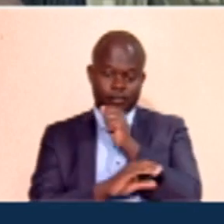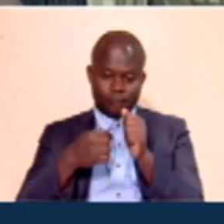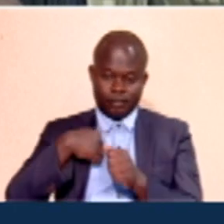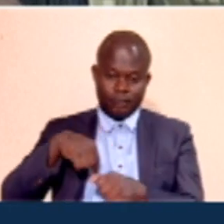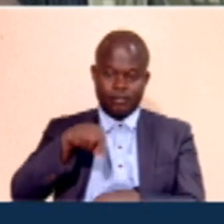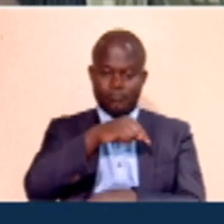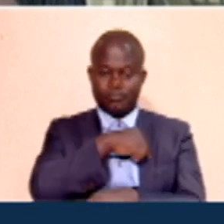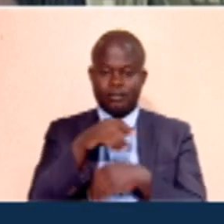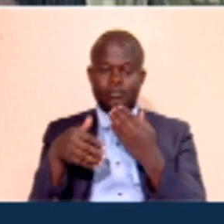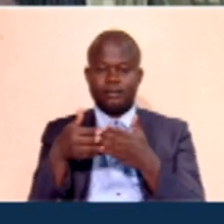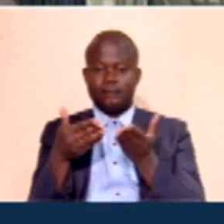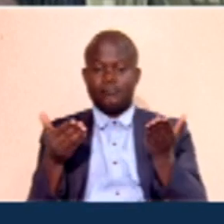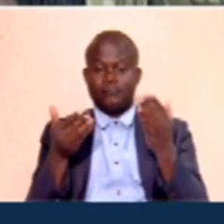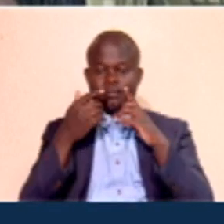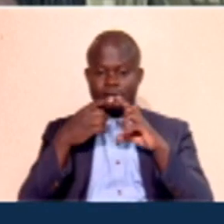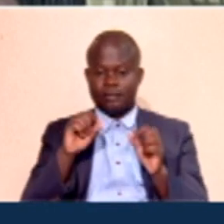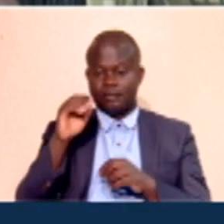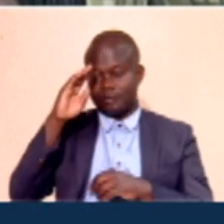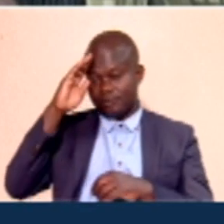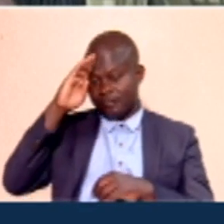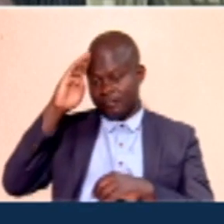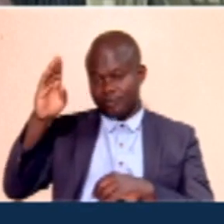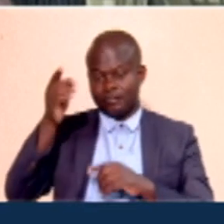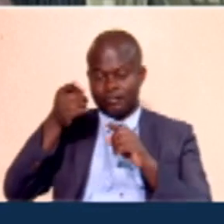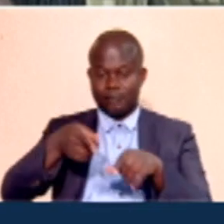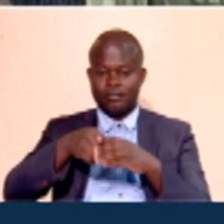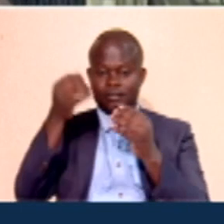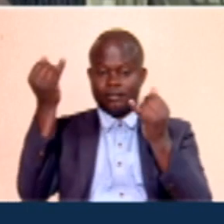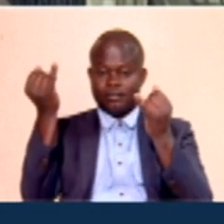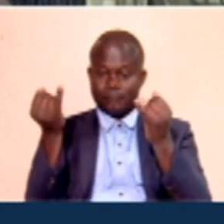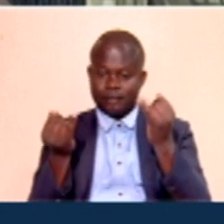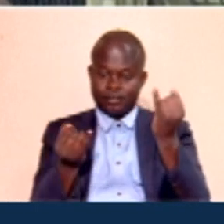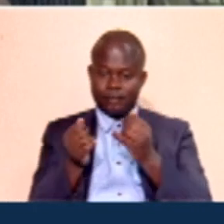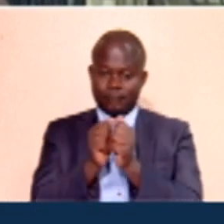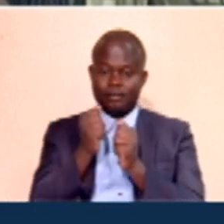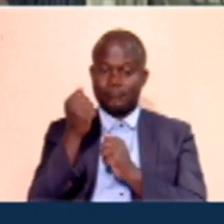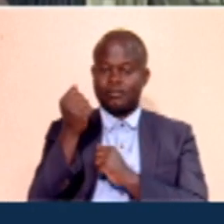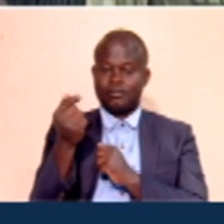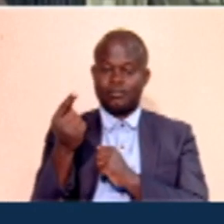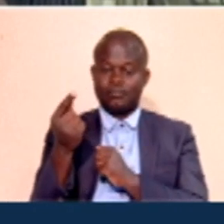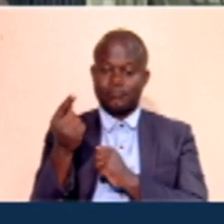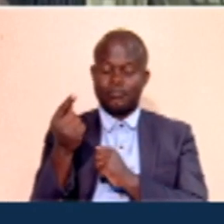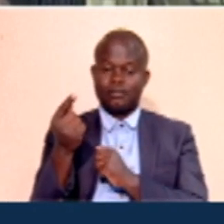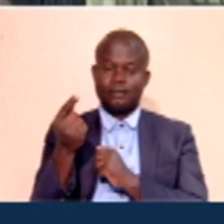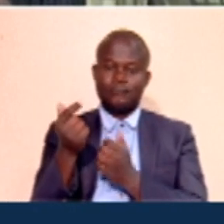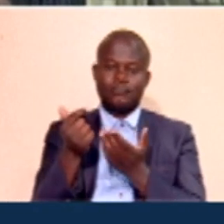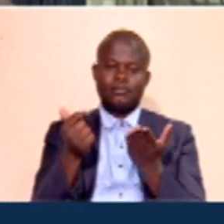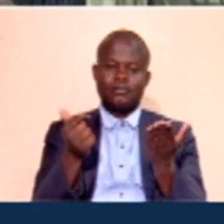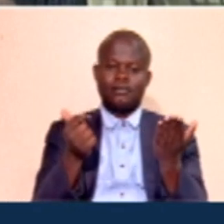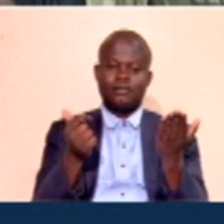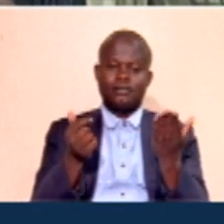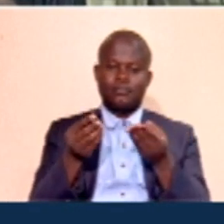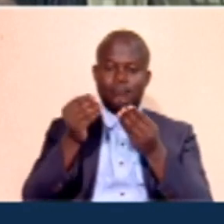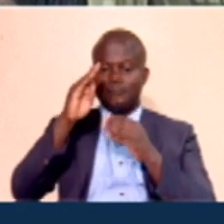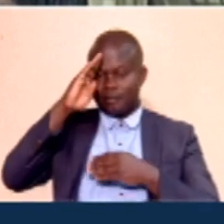cyacu. Ijambo Isariyuti ryaje tugeze ku gishushanyo cya 11, aho twahaga